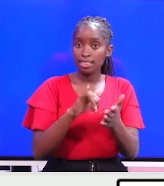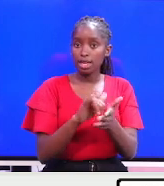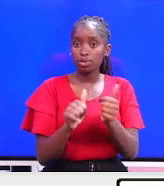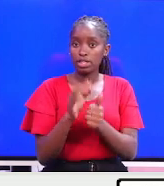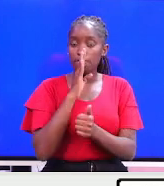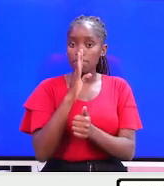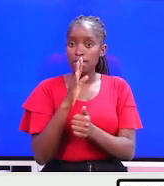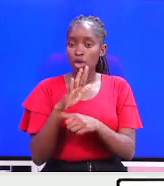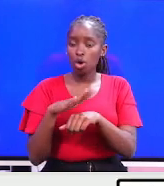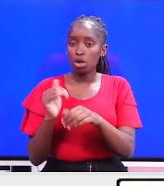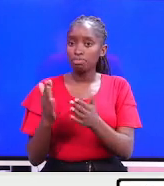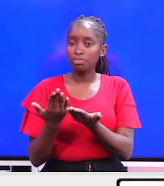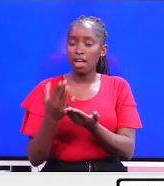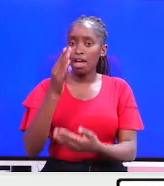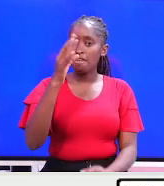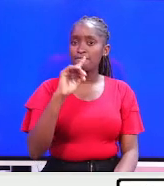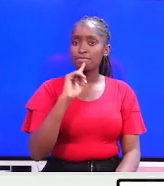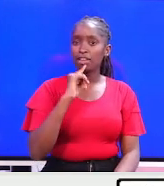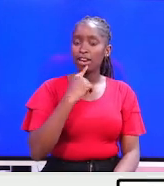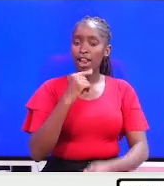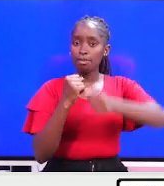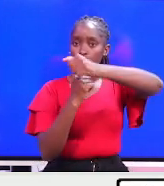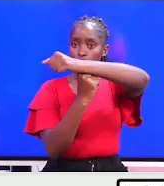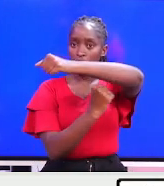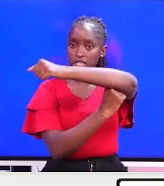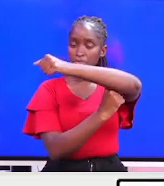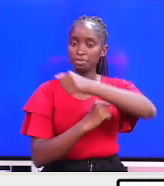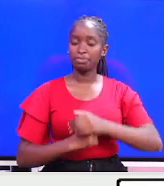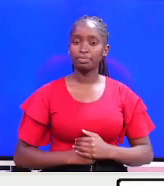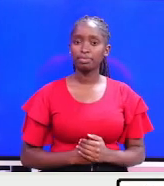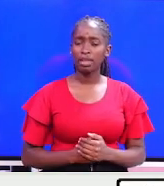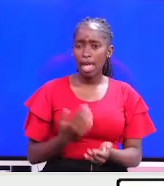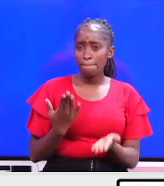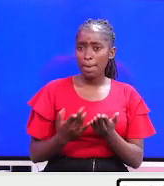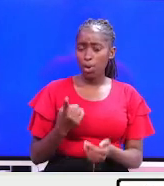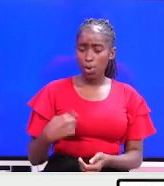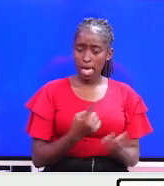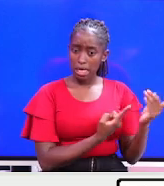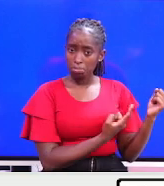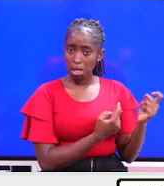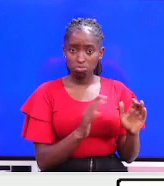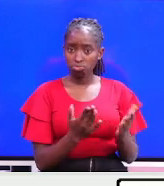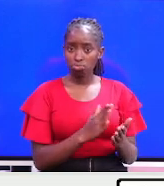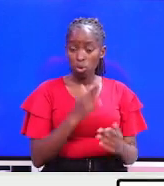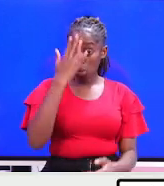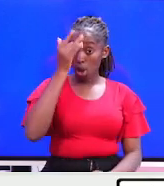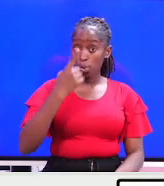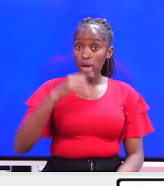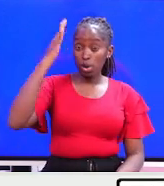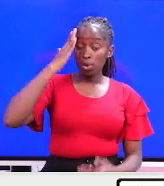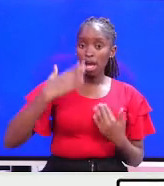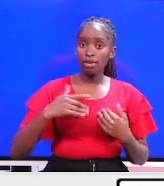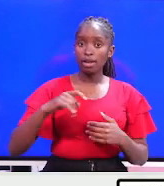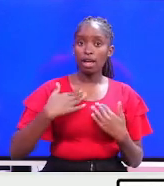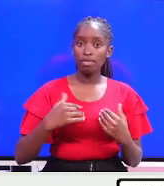inaitwa Finland scholarship. Naam, na labda tutarajie nini, maana tunaelewa kwamba walikuwa waweze kutokea ili ama kufika